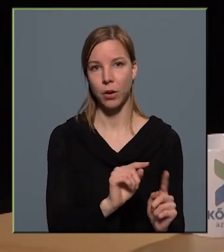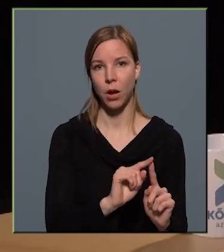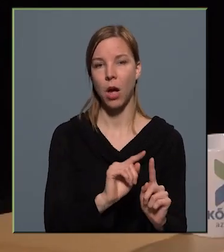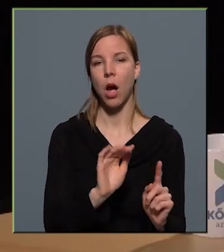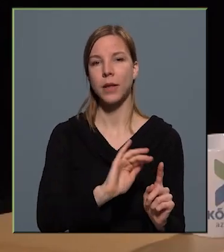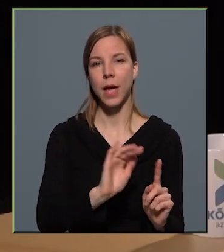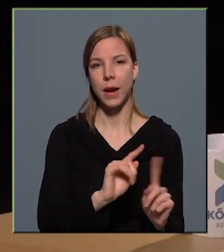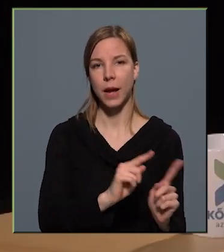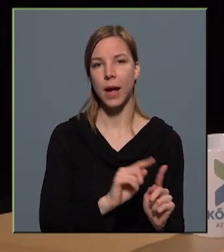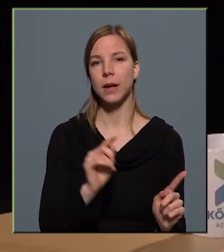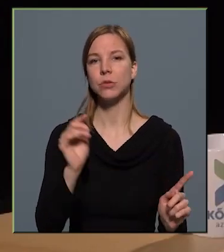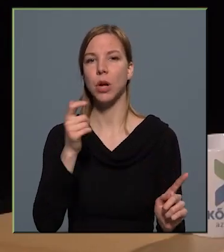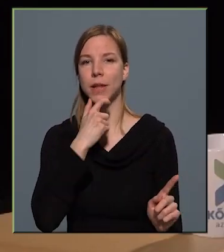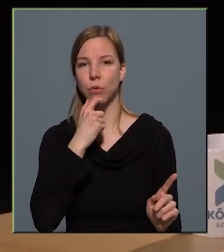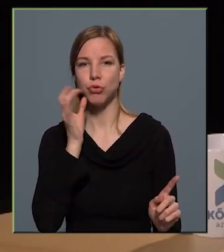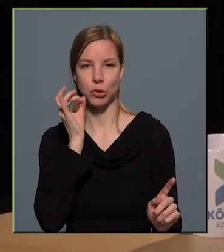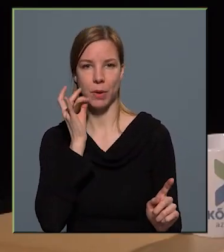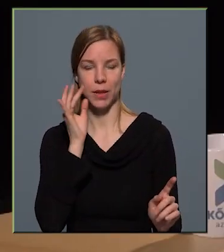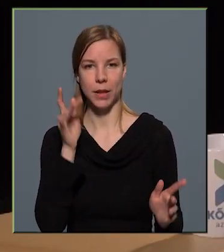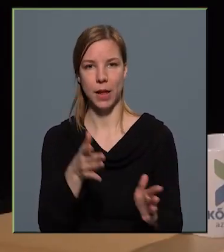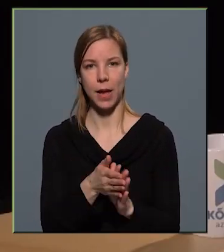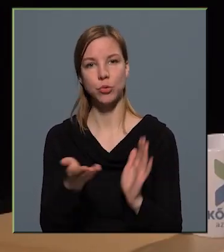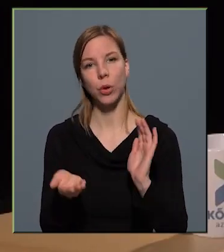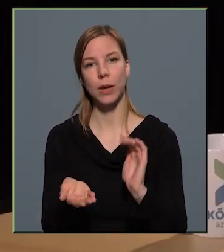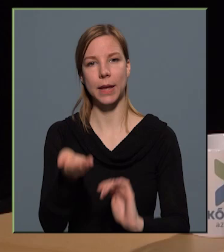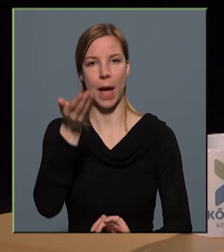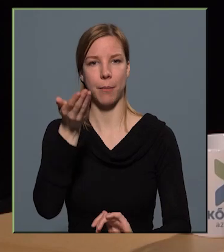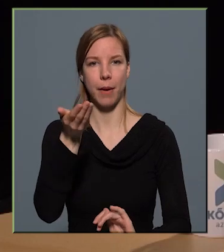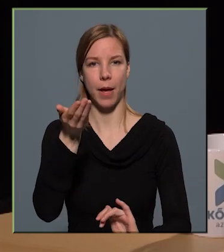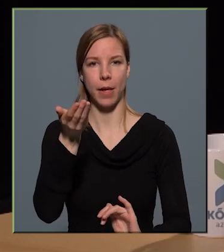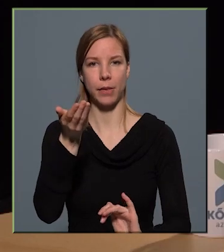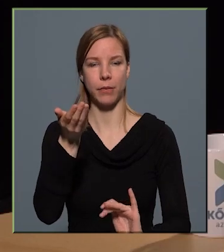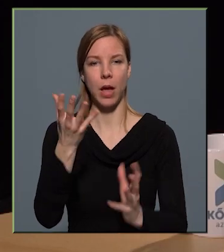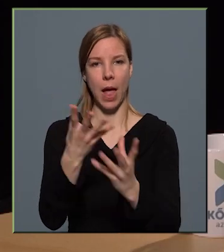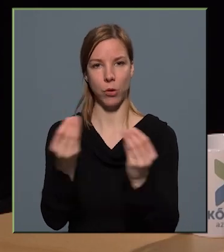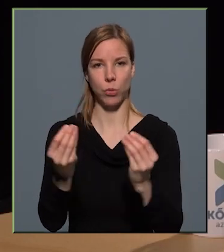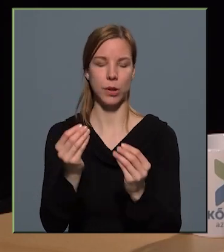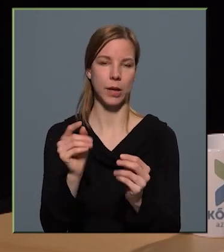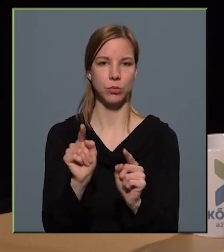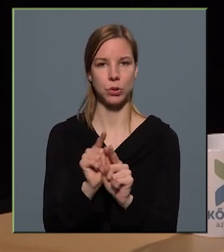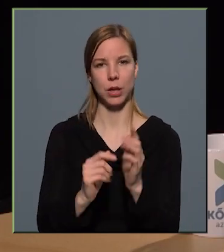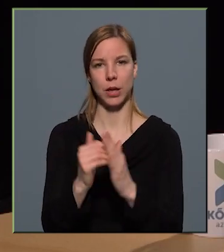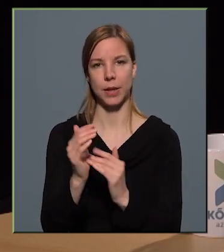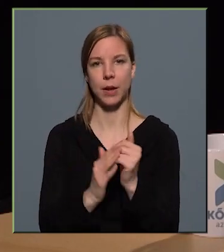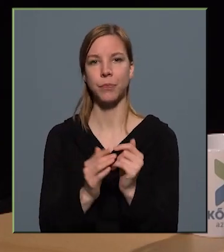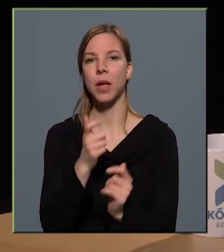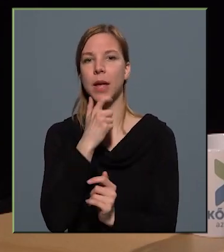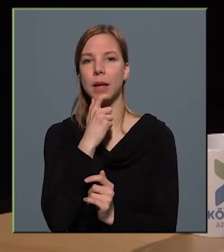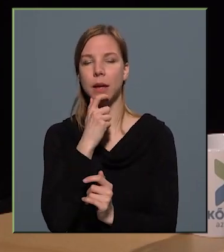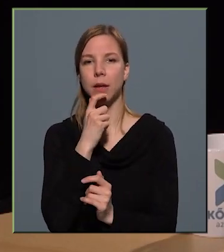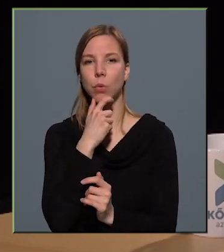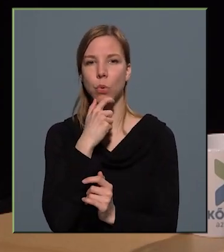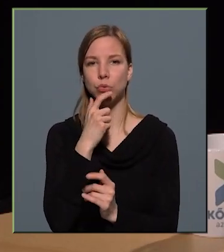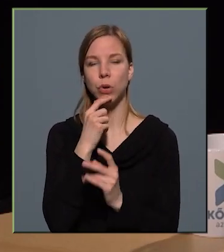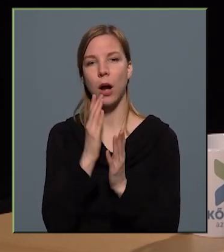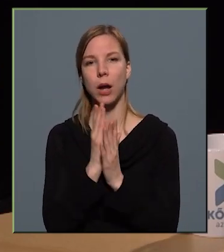idősek speciális úgynevezett kiemelt eltűnésként szoktuk kezelni, tehát az időskorban esetleg a